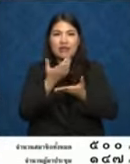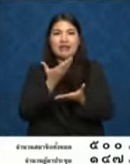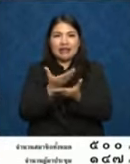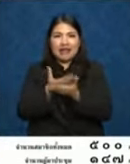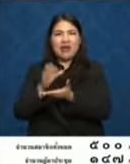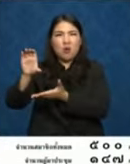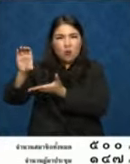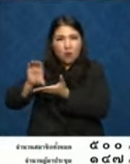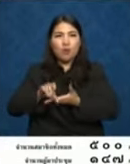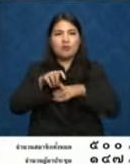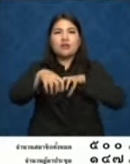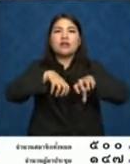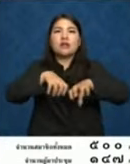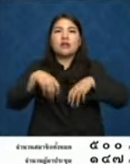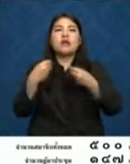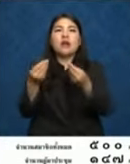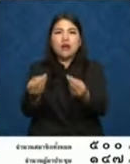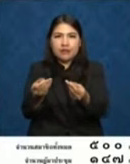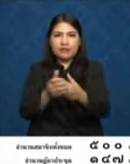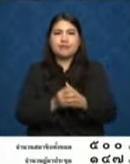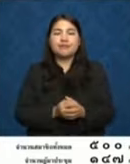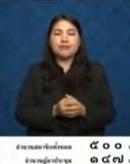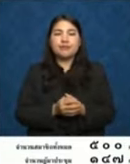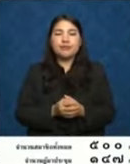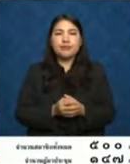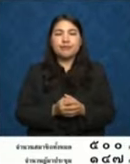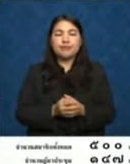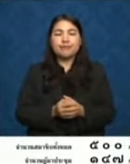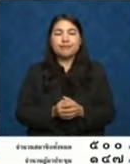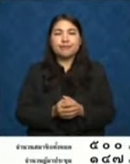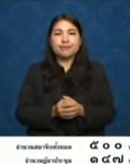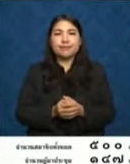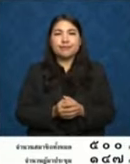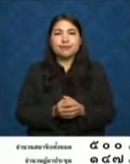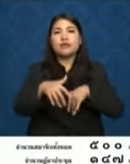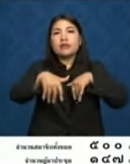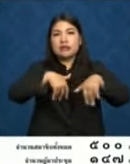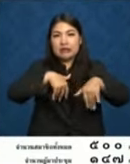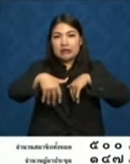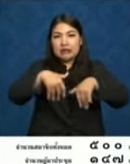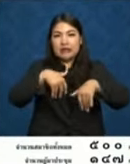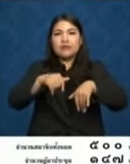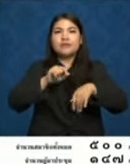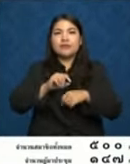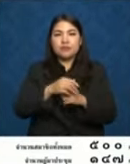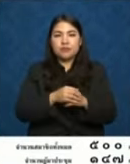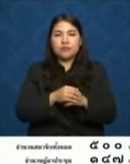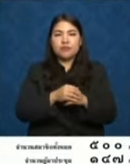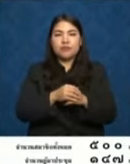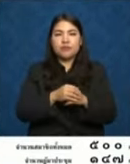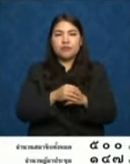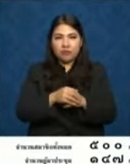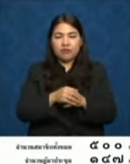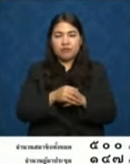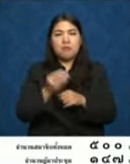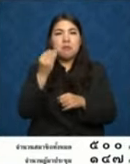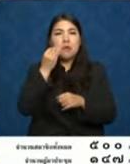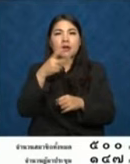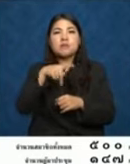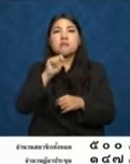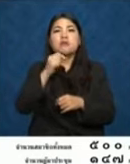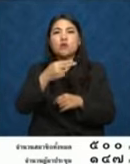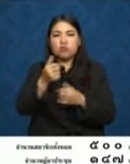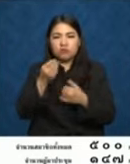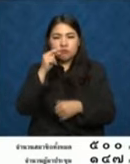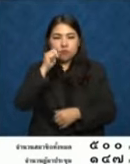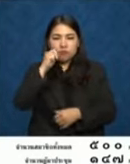บำรุงสุขให้แก่ประชาชนด้วยครับขออีกเรื่องครับเล็กน้อยครับพี่น้องประชาชนตำบลเชียงรากน้อยเชียงรากใหญ่บ้านงิ้วและตำบลบ้านปทุมฮะน้ำไม่ไหลเว